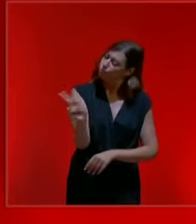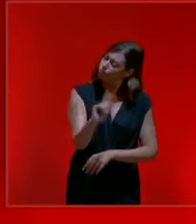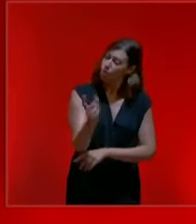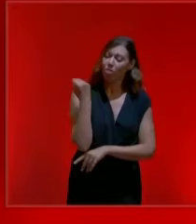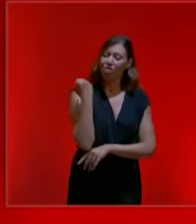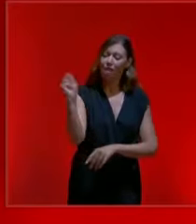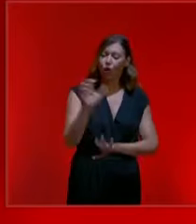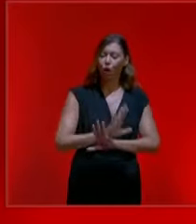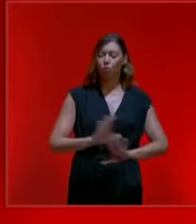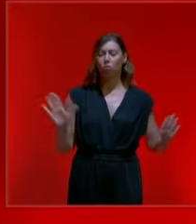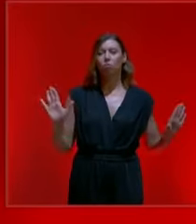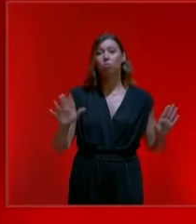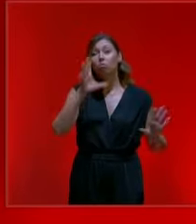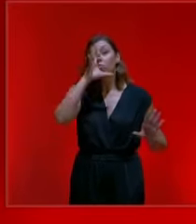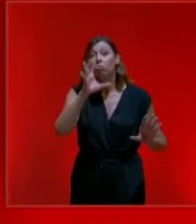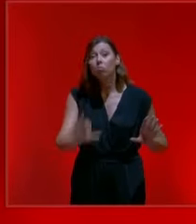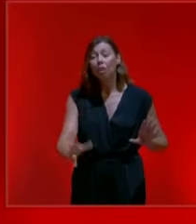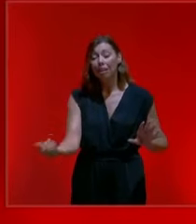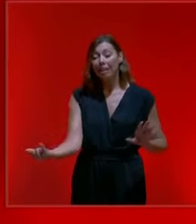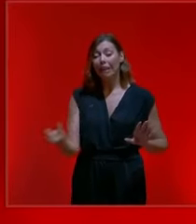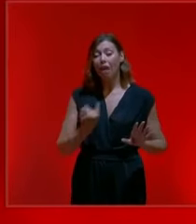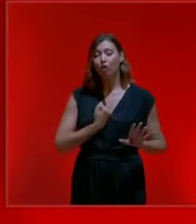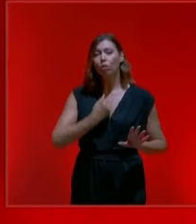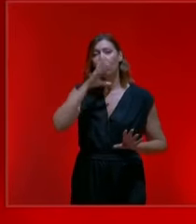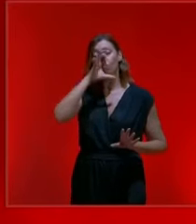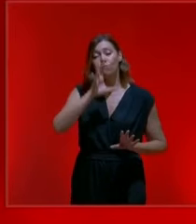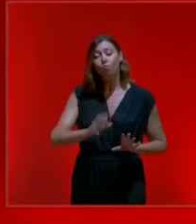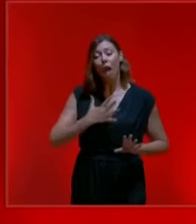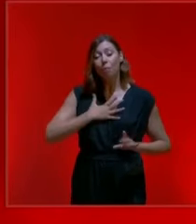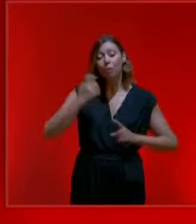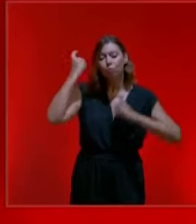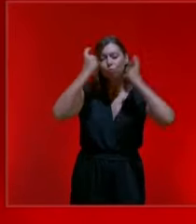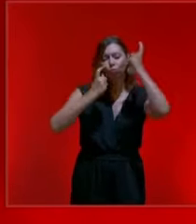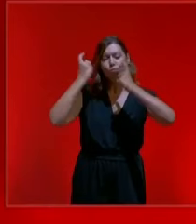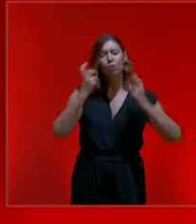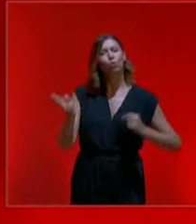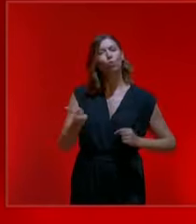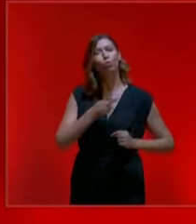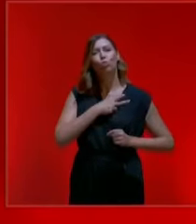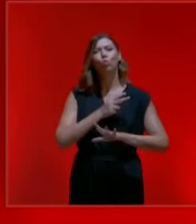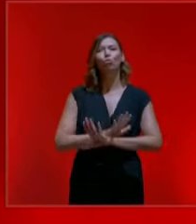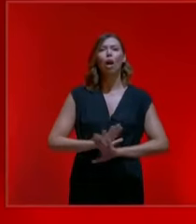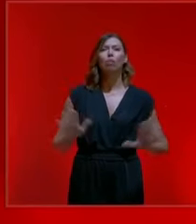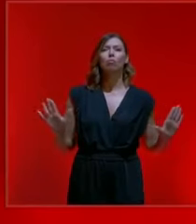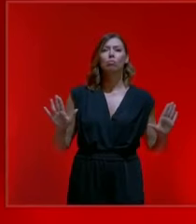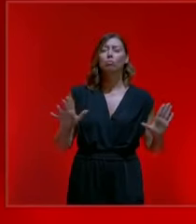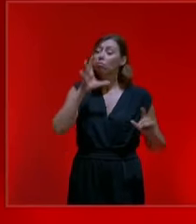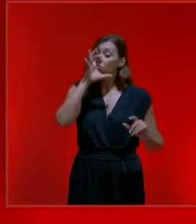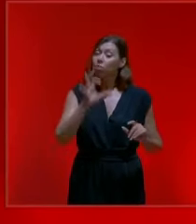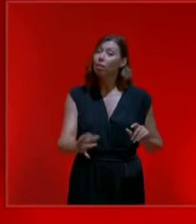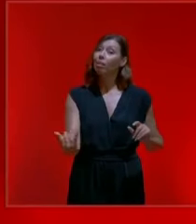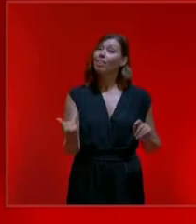προσδιορίστηκε με ιστορική συνείδηση και με επάρκεια. Και είναι η ταυτότητα η οποία, κατά τη γνώμη μου,